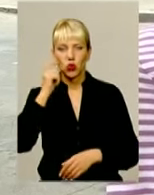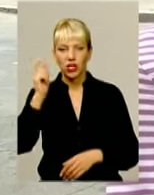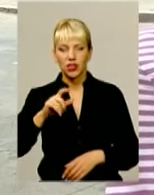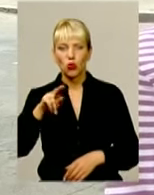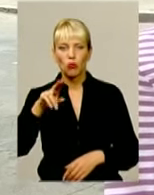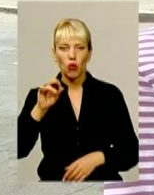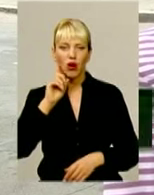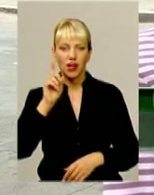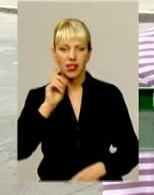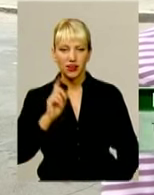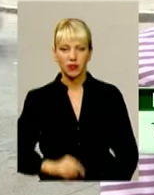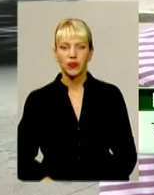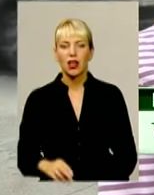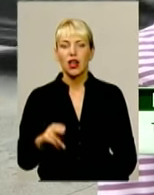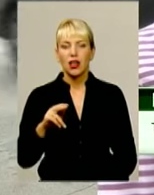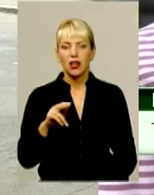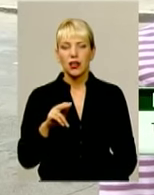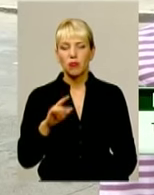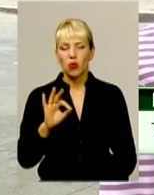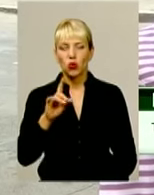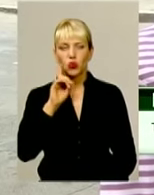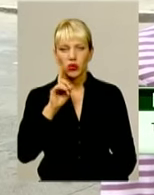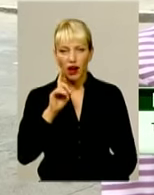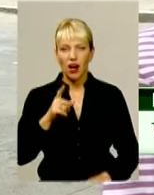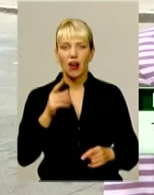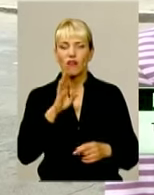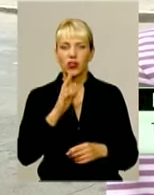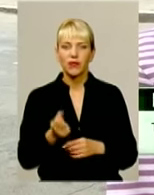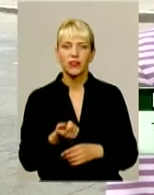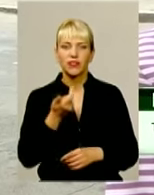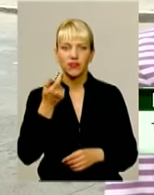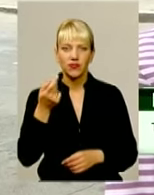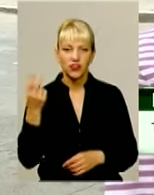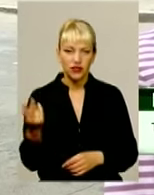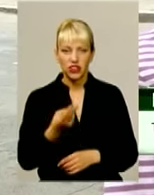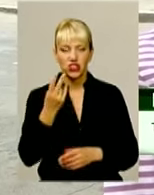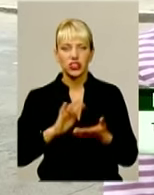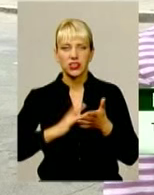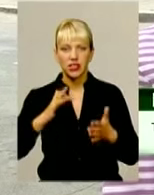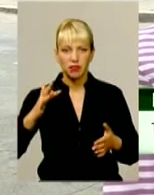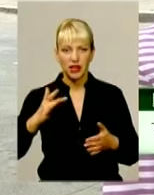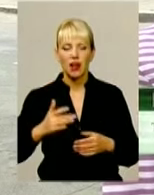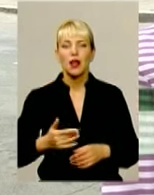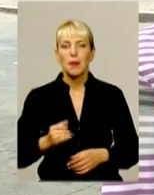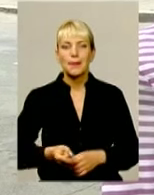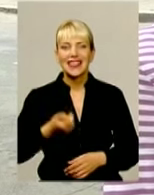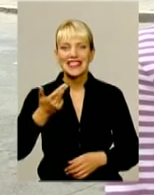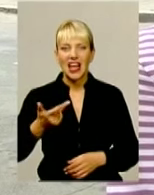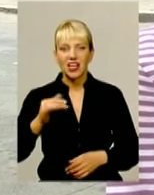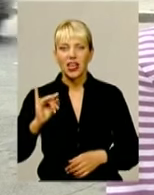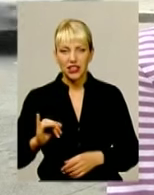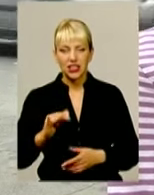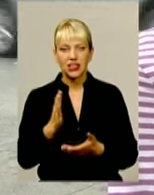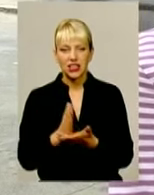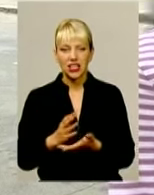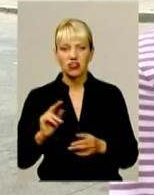кадетах, по юнаках, вона двічі срібна призерка. І чемпіонат України